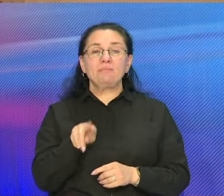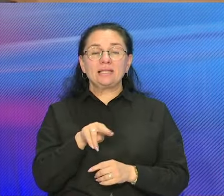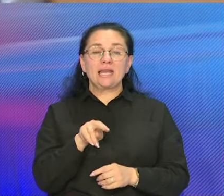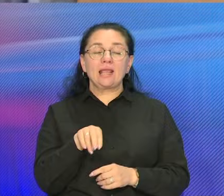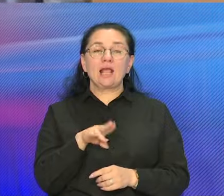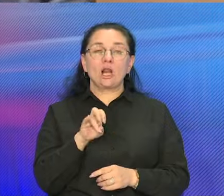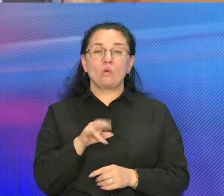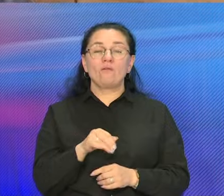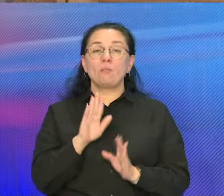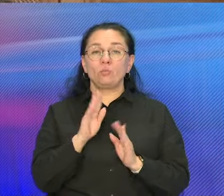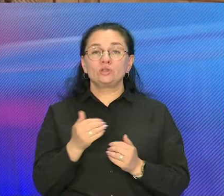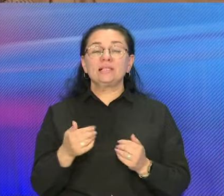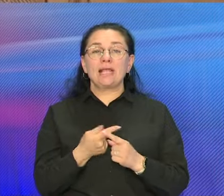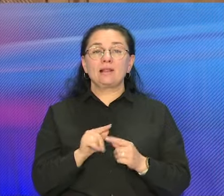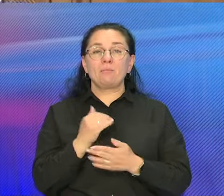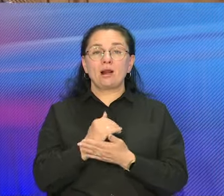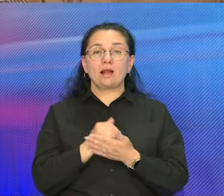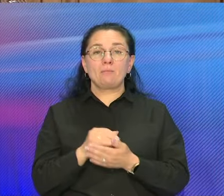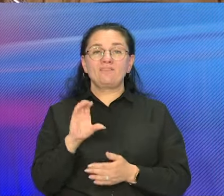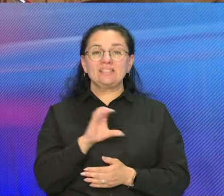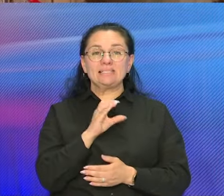выйдет на телеканале НТВ у Вересни